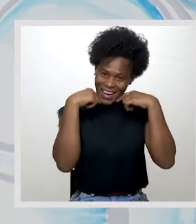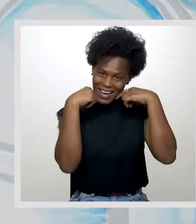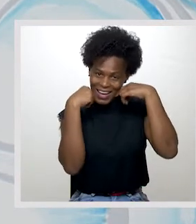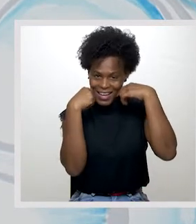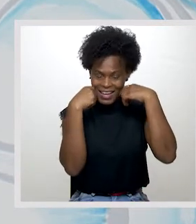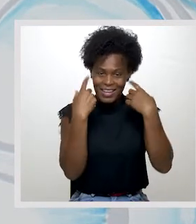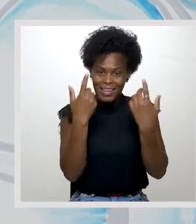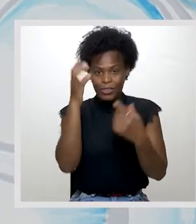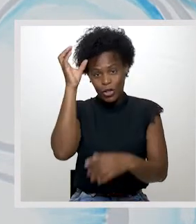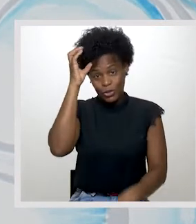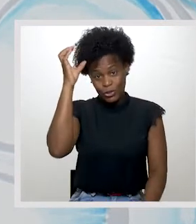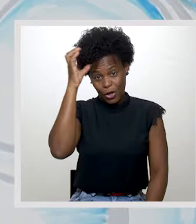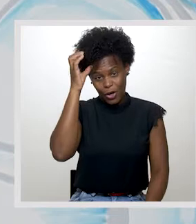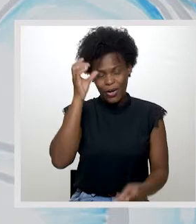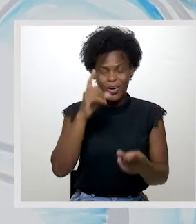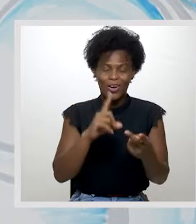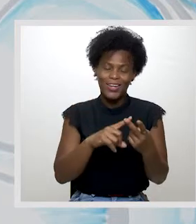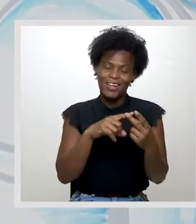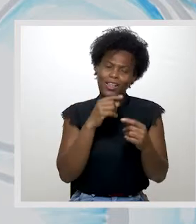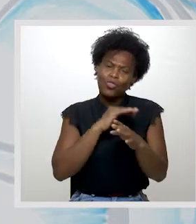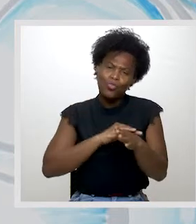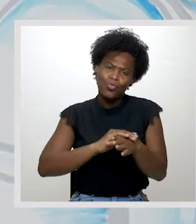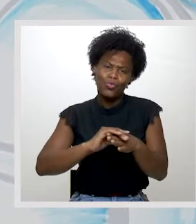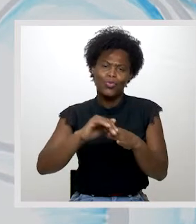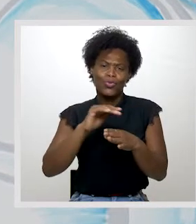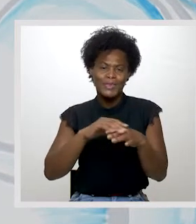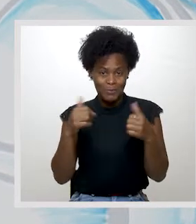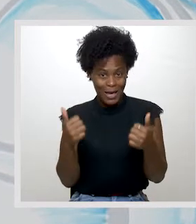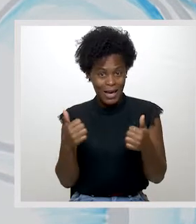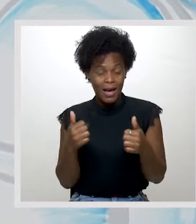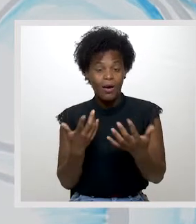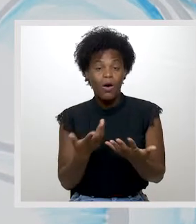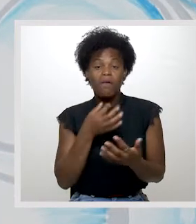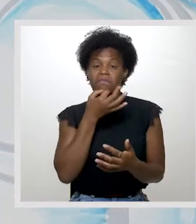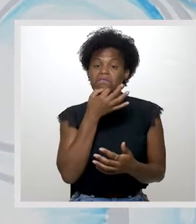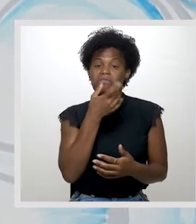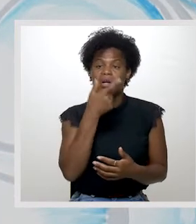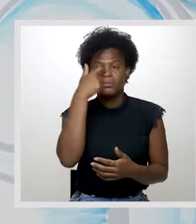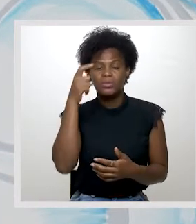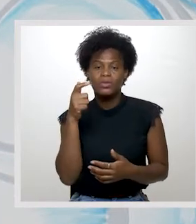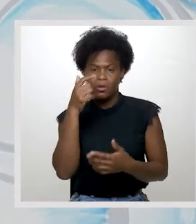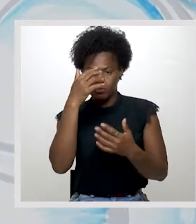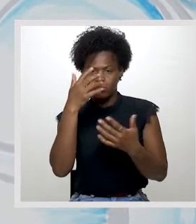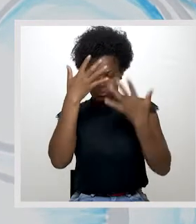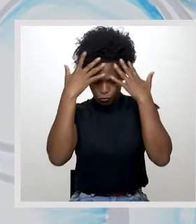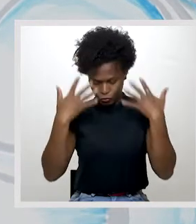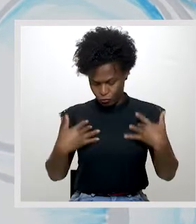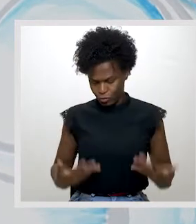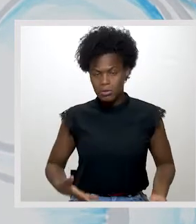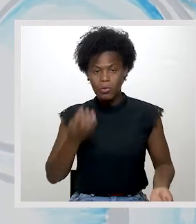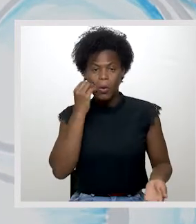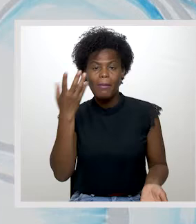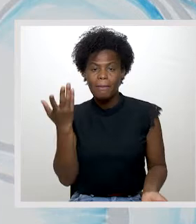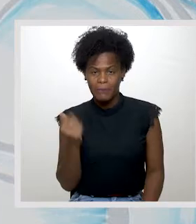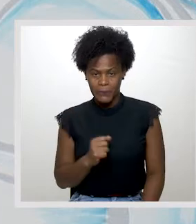sympa, intelligente, douce, très bien. Et pour parler du physique d'une